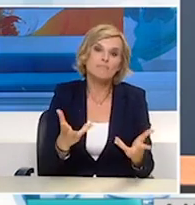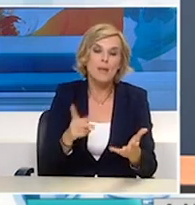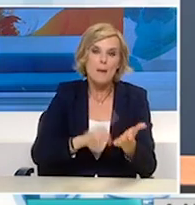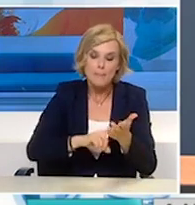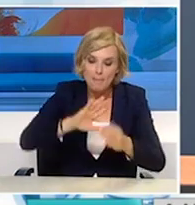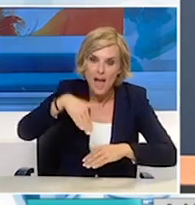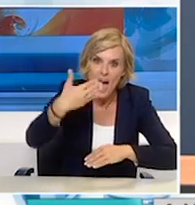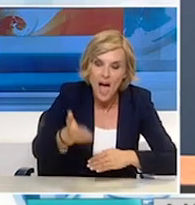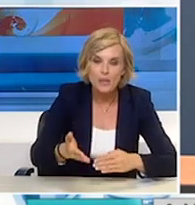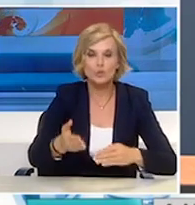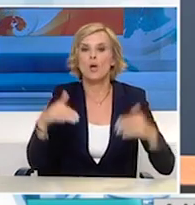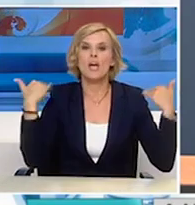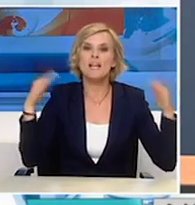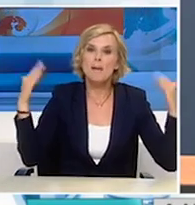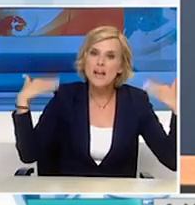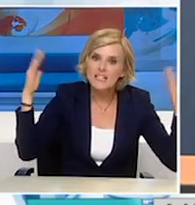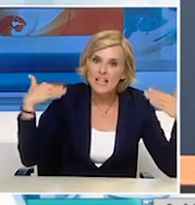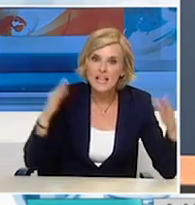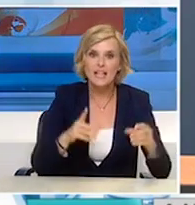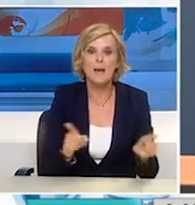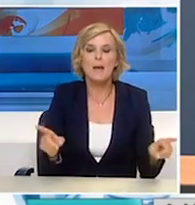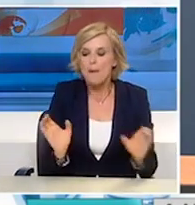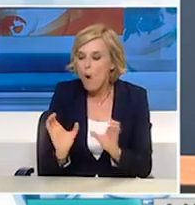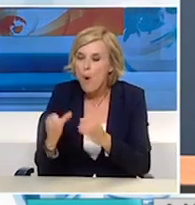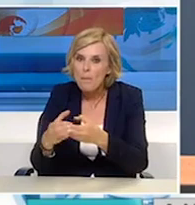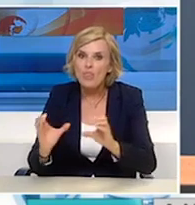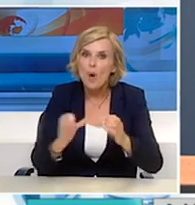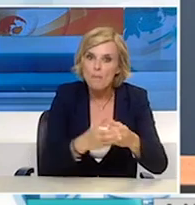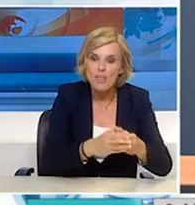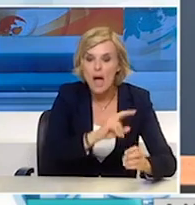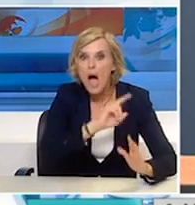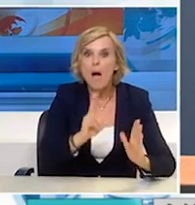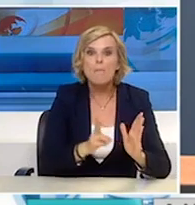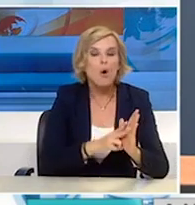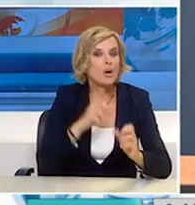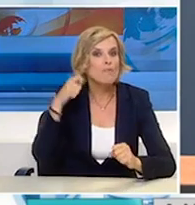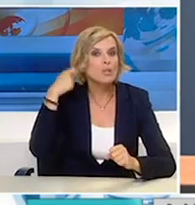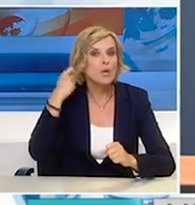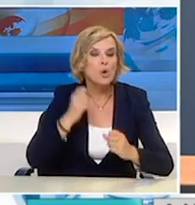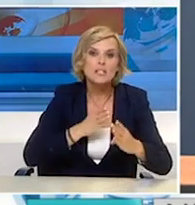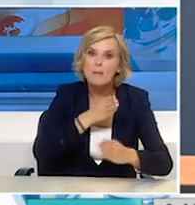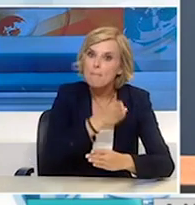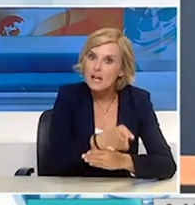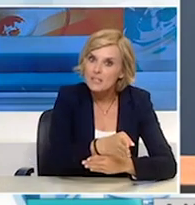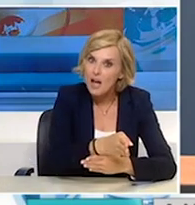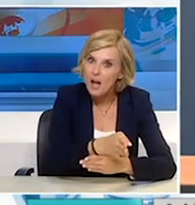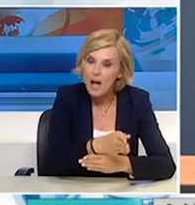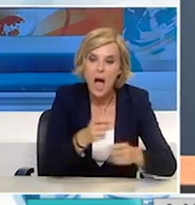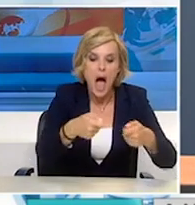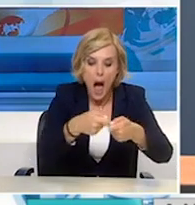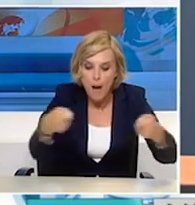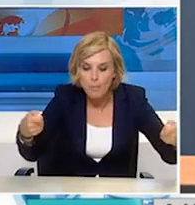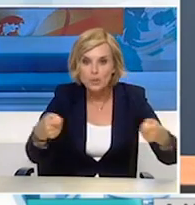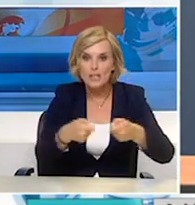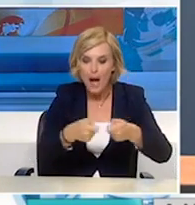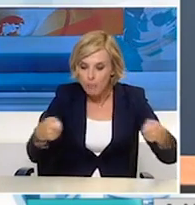υπαίθριους χώρους, το να χωρίζονται τα παιδιά σε μικρές ομάδες, το να απαγορεύεται είσοδος των γονέων στο κτίριο ή και να διατηρούνται αποστάσεις μεταξύ των